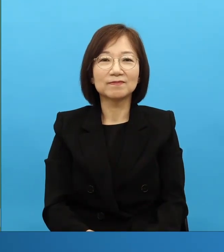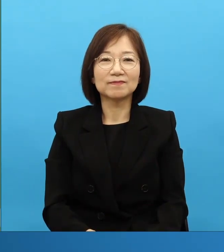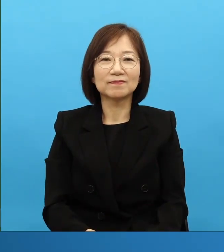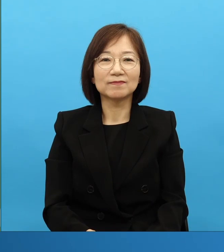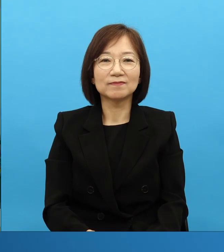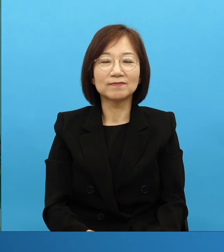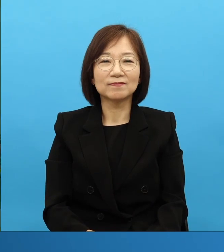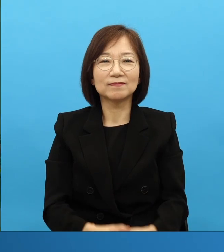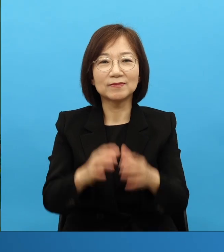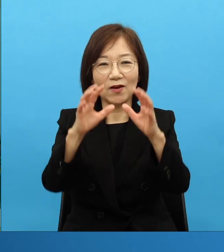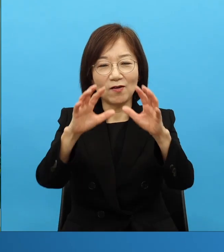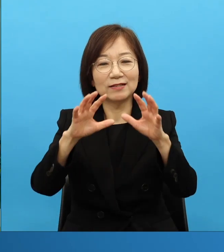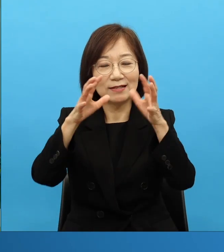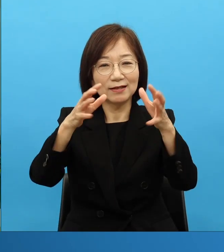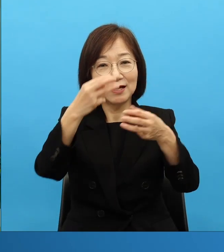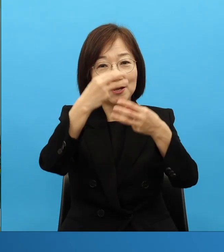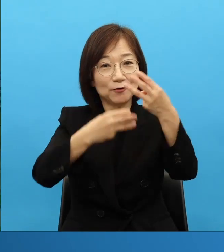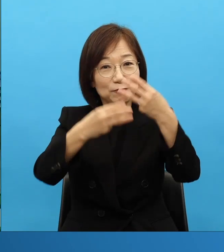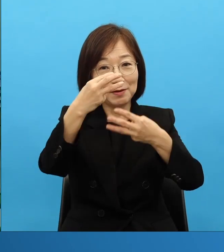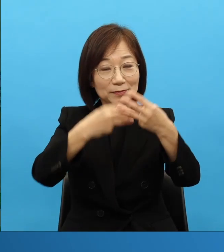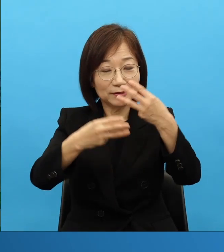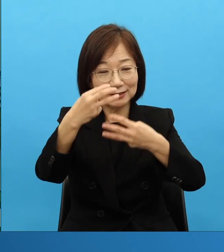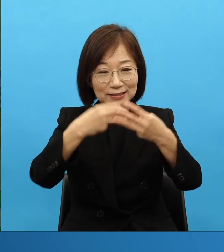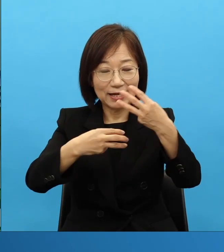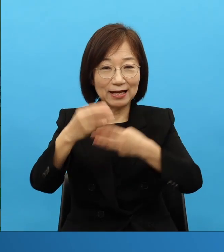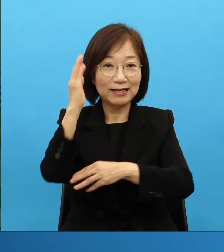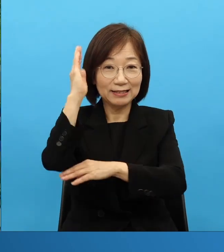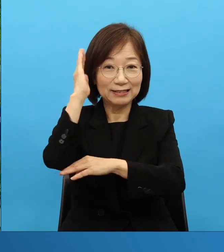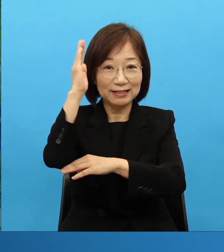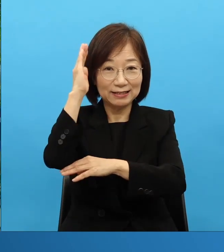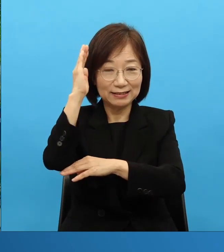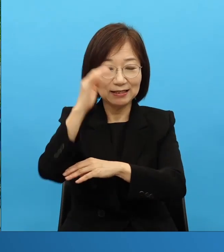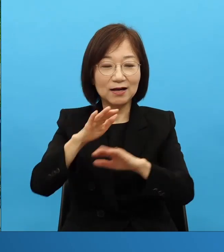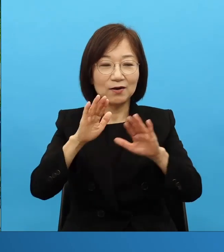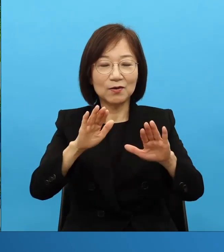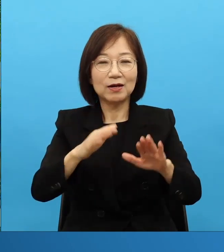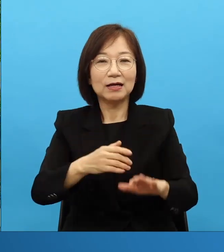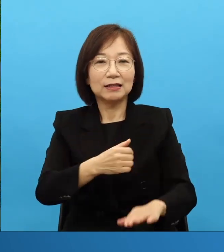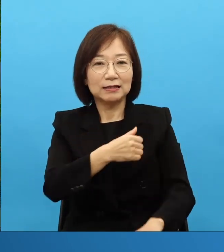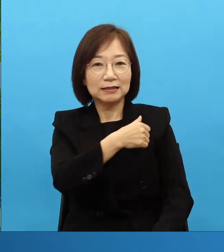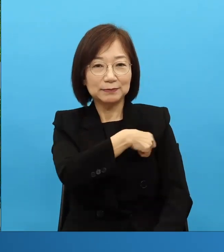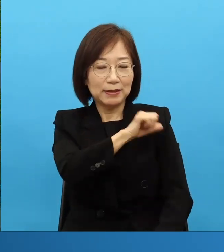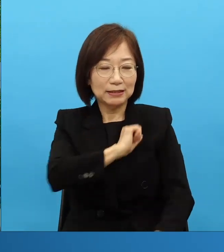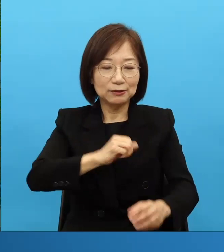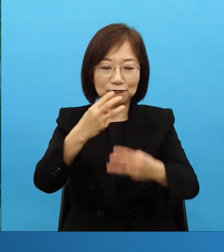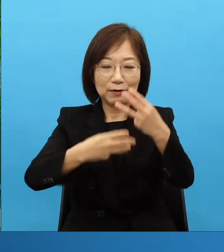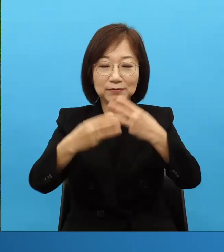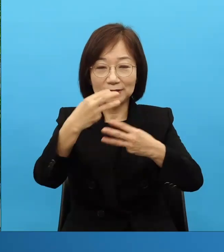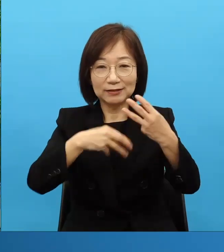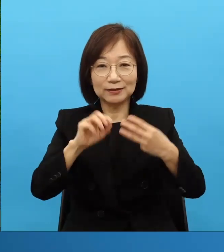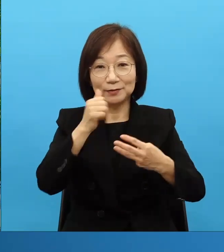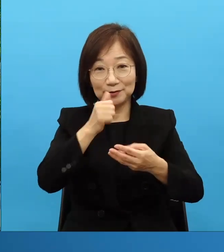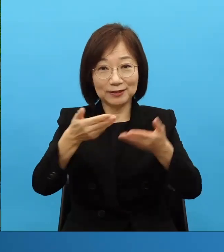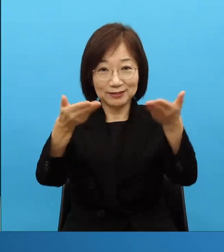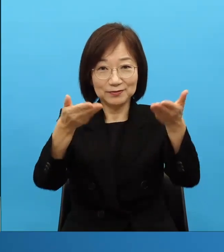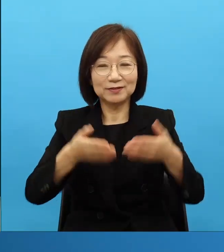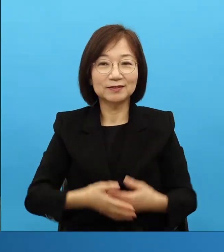전 세계 랩넌트들의 언약의 여정을 따라가는 랩넌트 전이 이번 주는 스페인 랩넌트 소식을 전합니다.